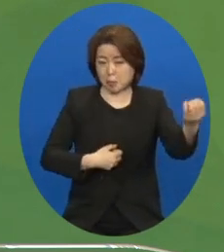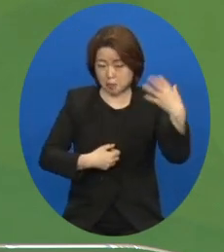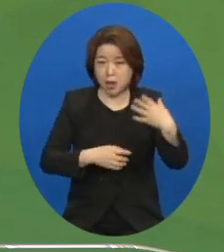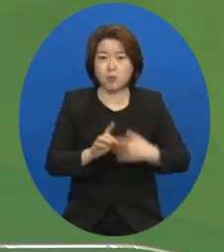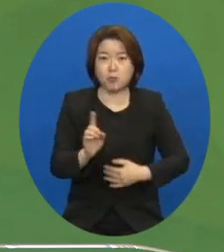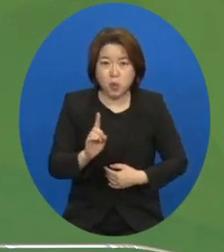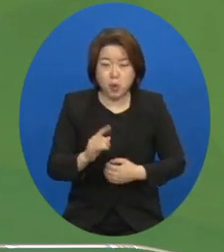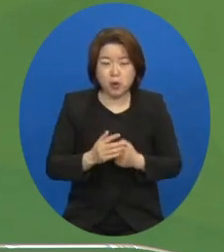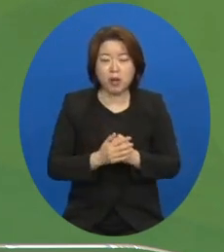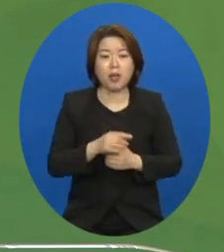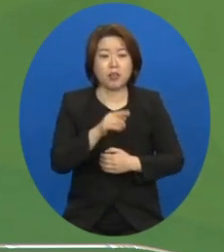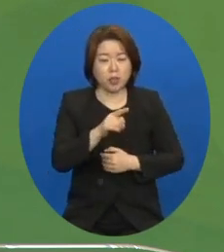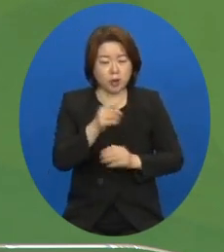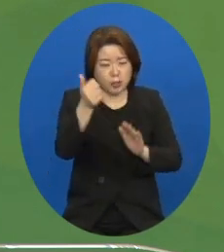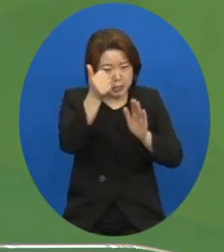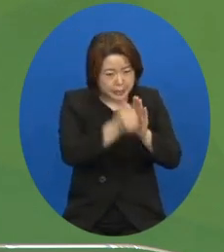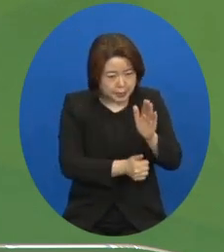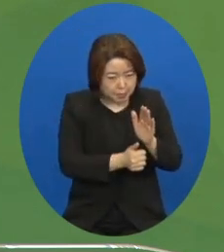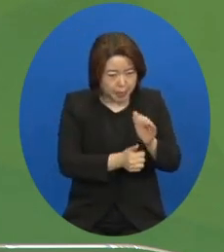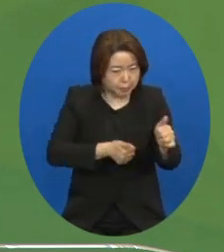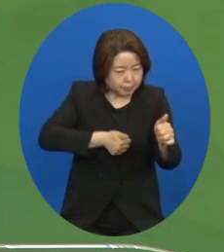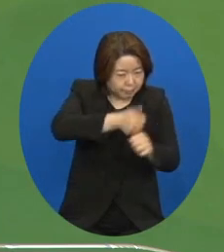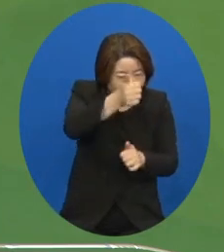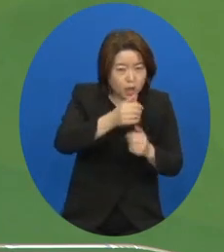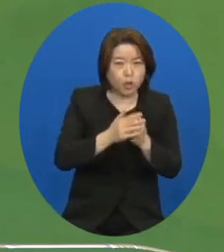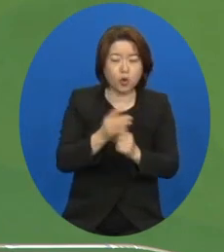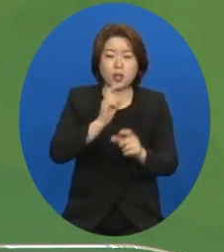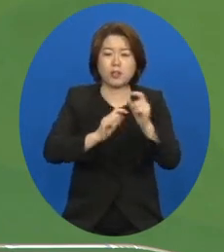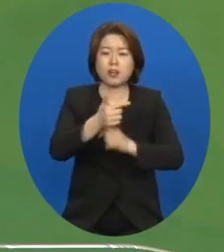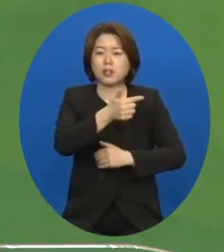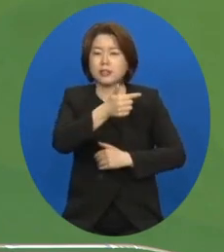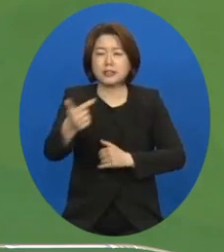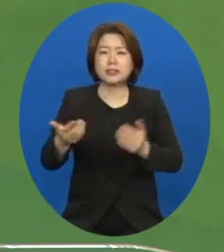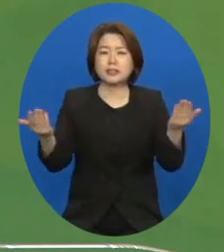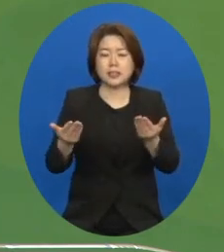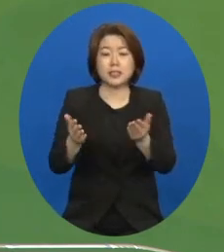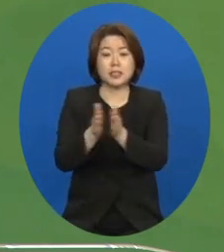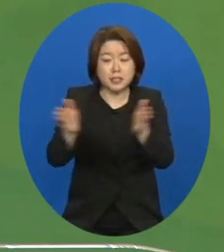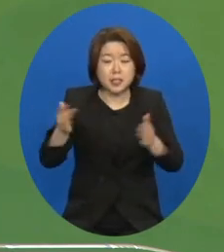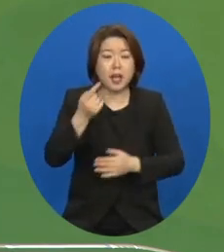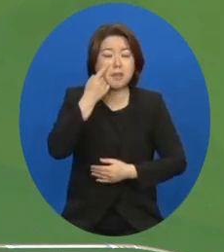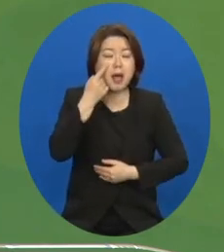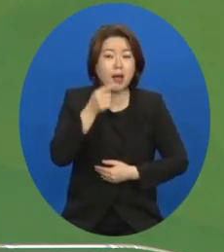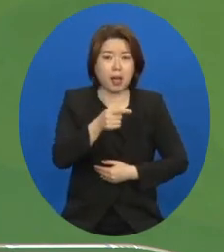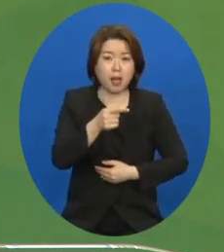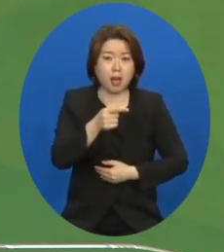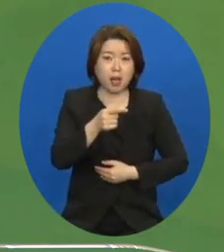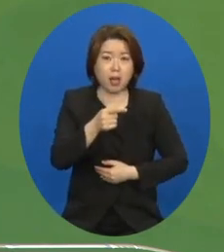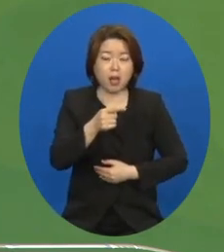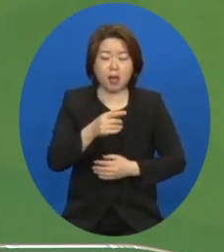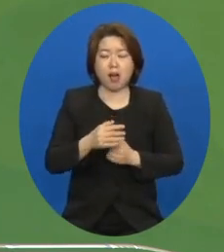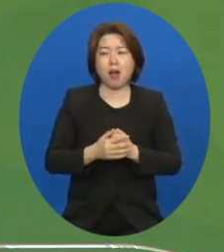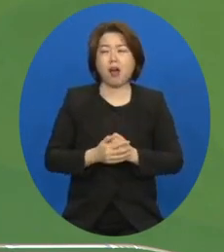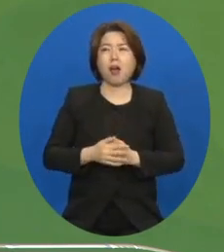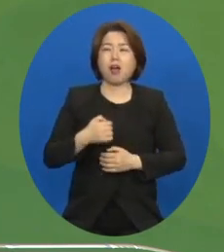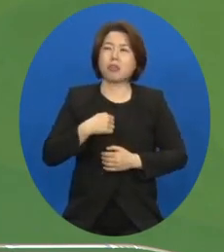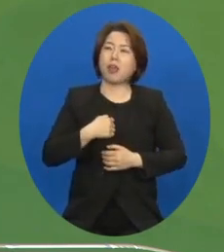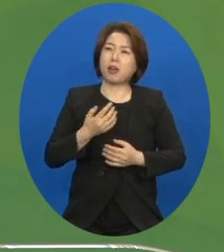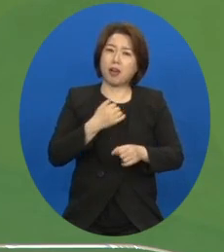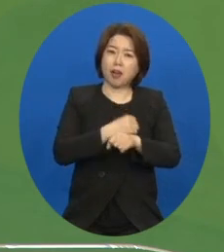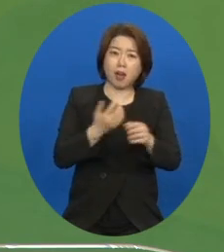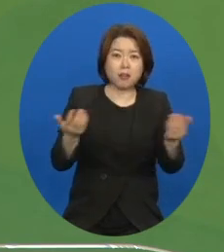말씀하시더래요. 너 이 실패를 디디고 더 큰 일을 시작해보라. 자기가 한